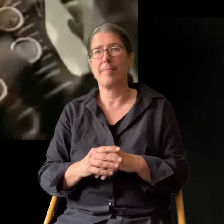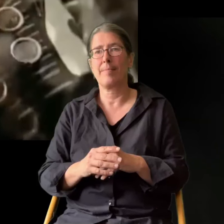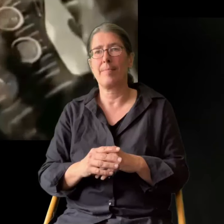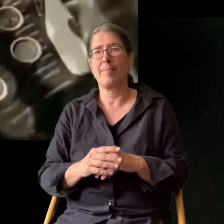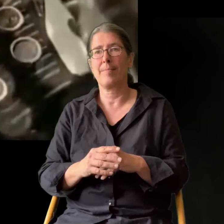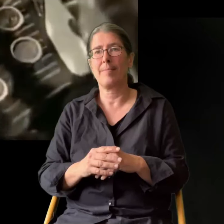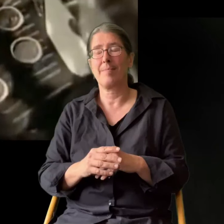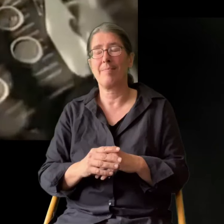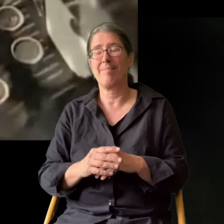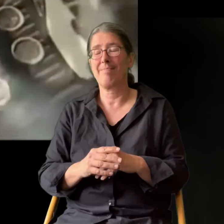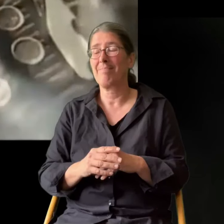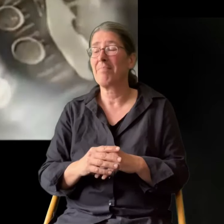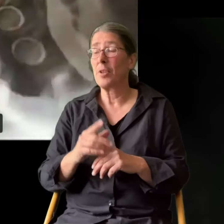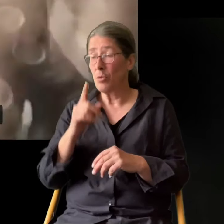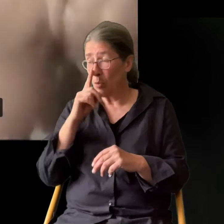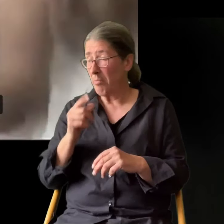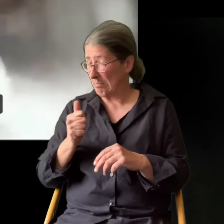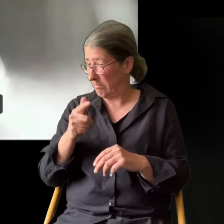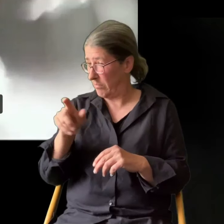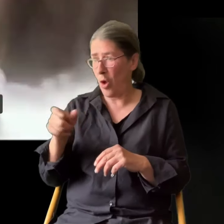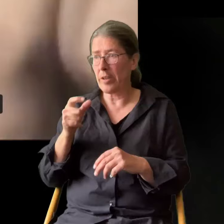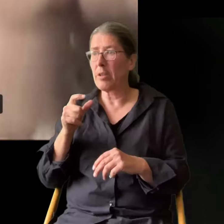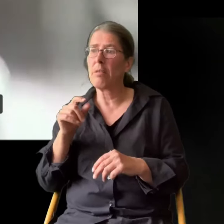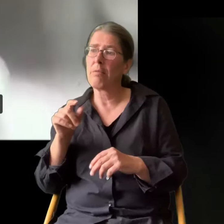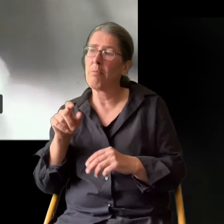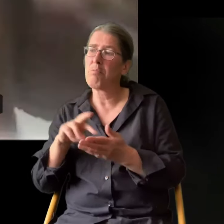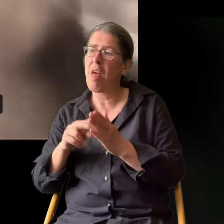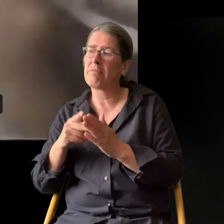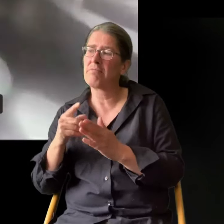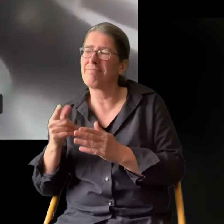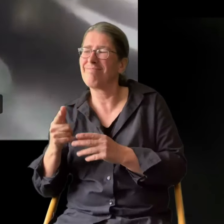Nur wenige Gefolgsleute erfahren von seinen Plänen.